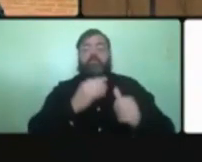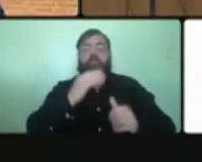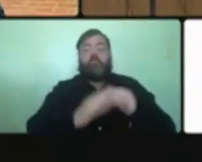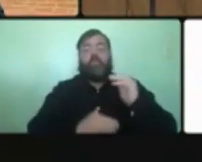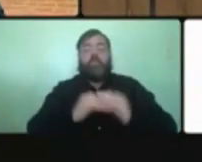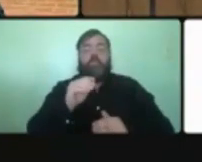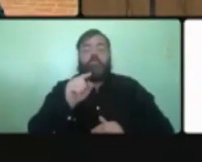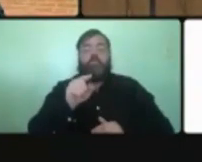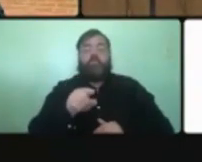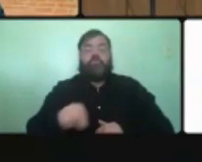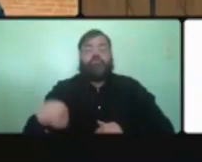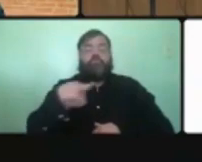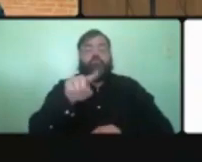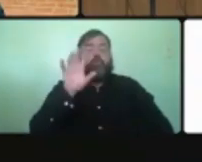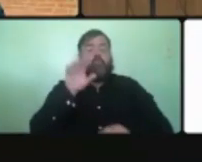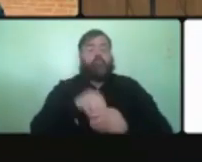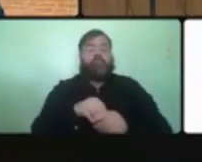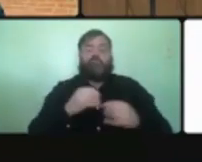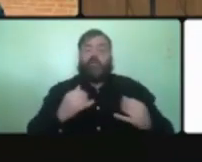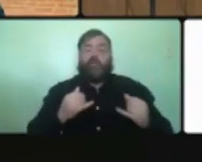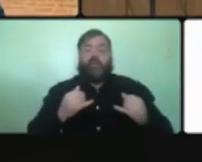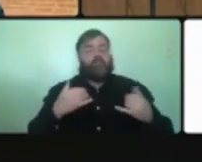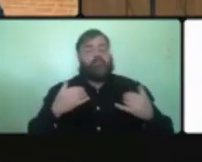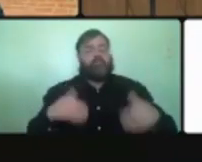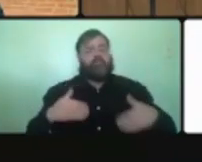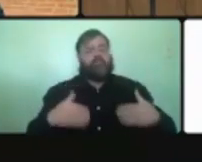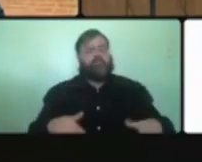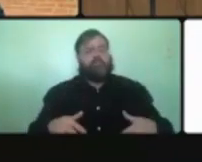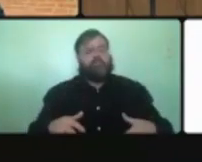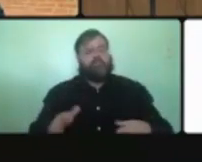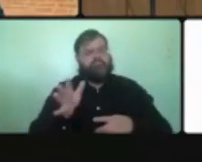Majengo yote ambayo